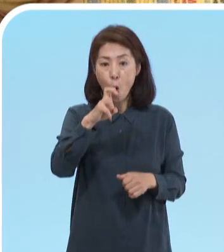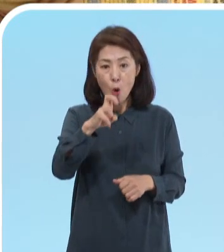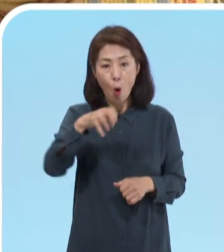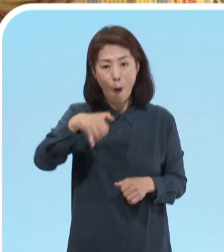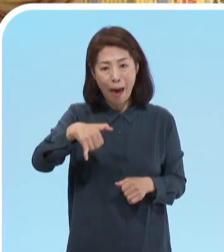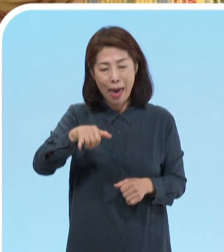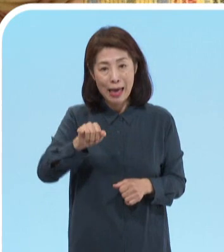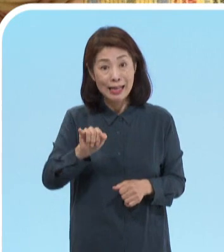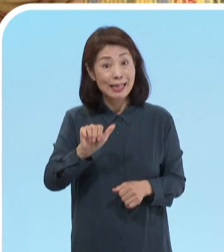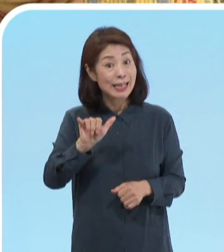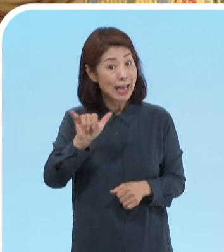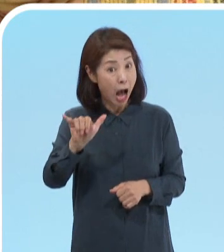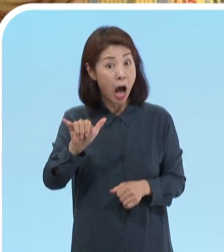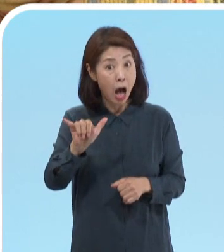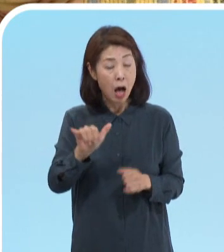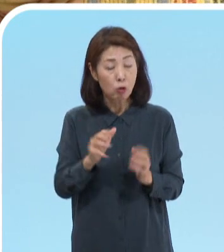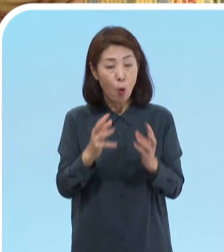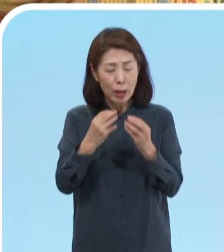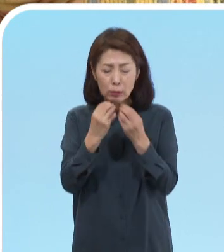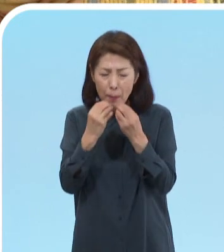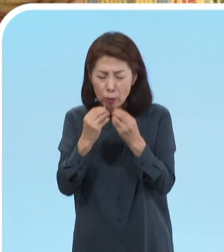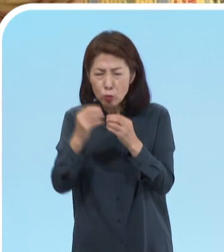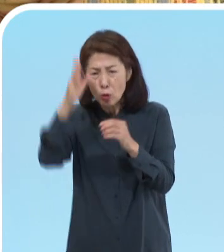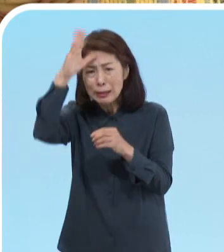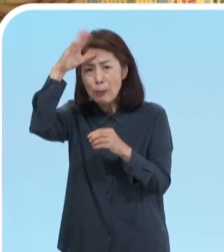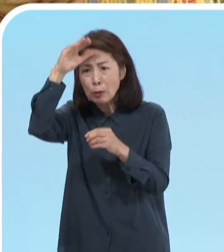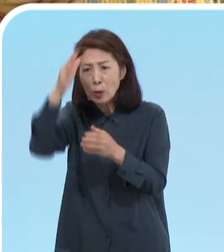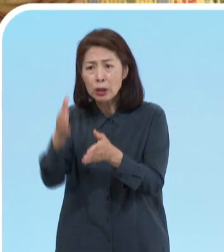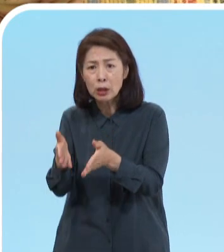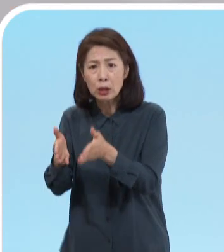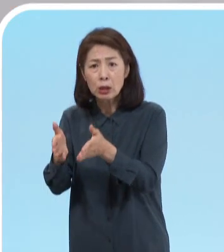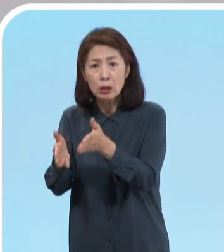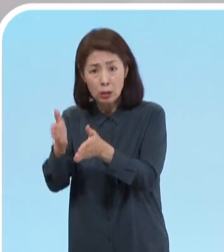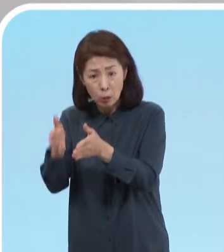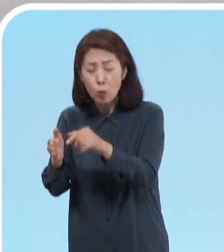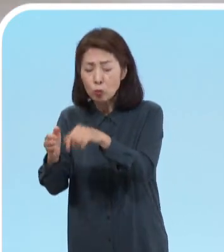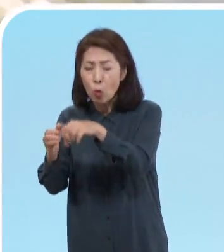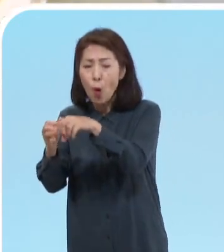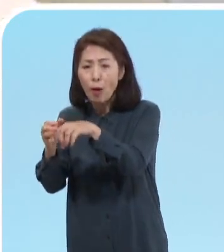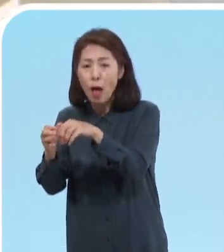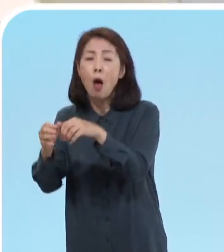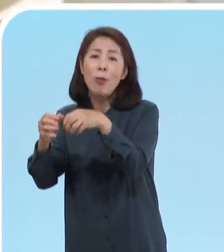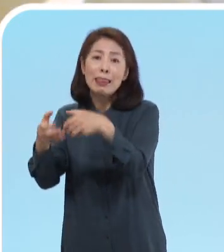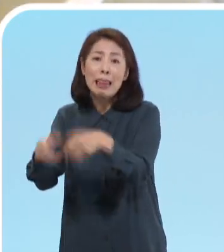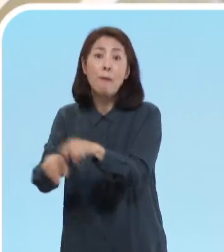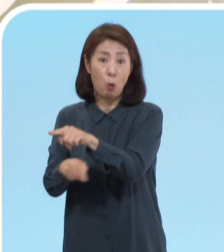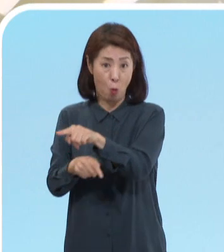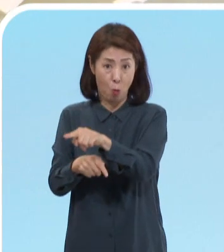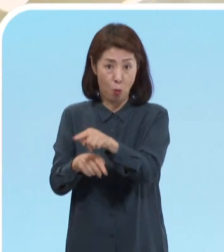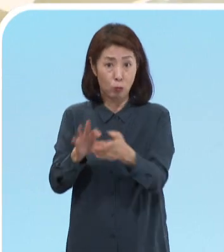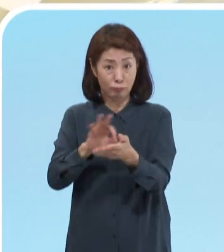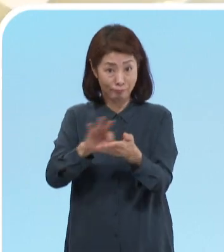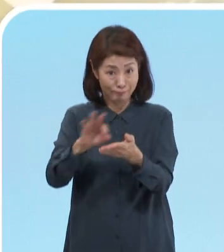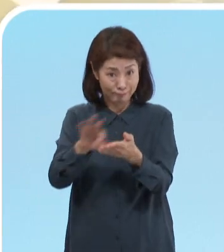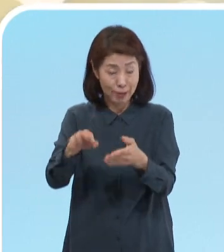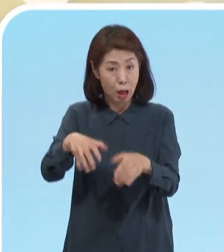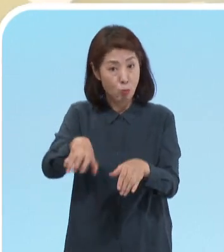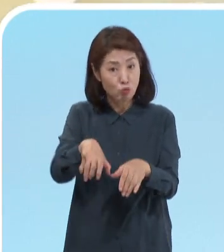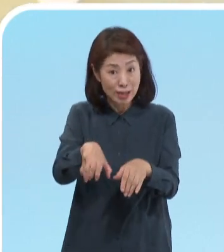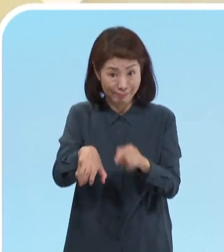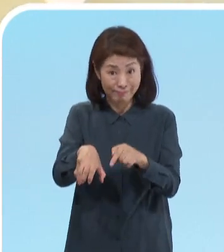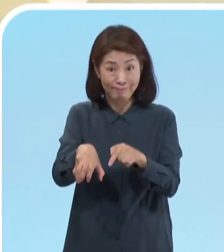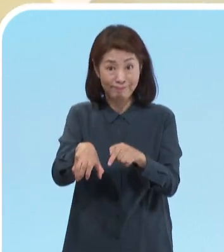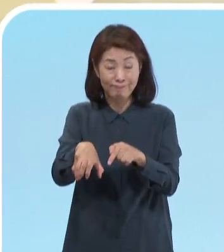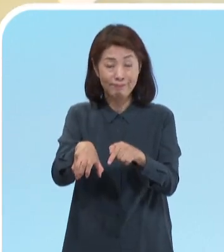産む上郡高校オリジナルのブランド卵モロ玉を贅沢に使用。オーナーさん、